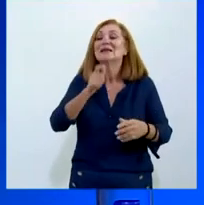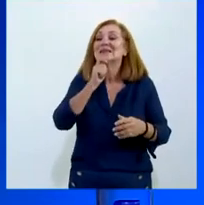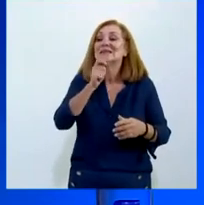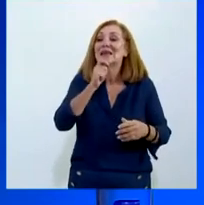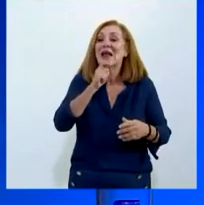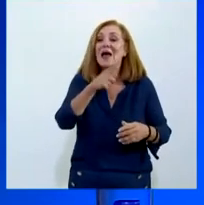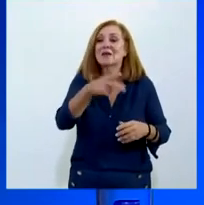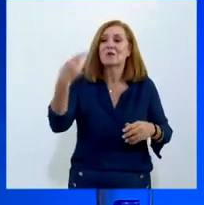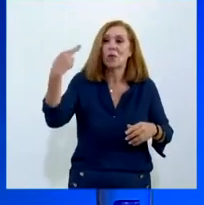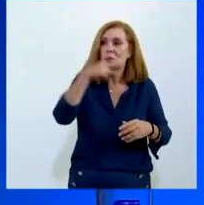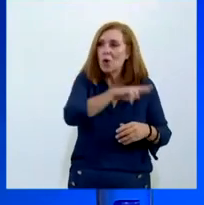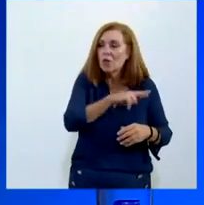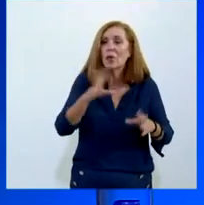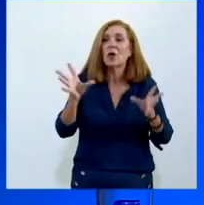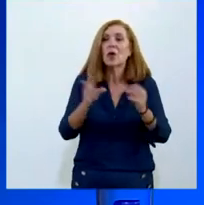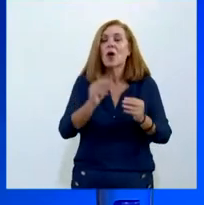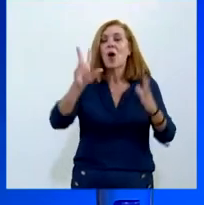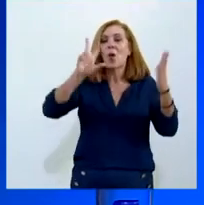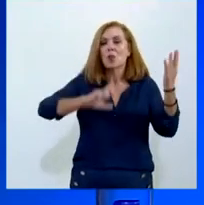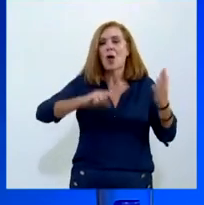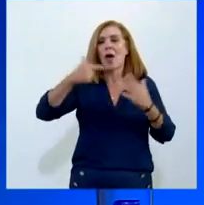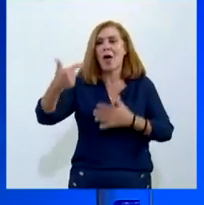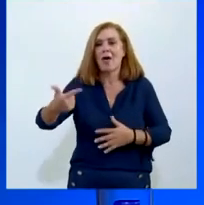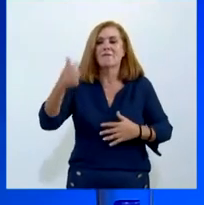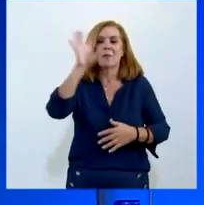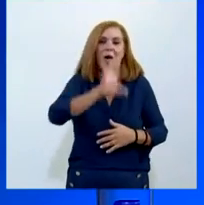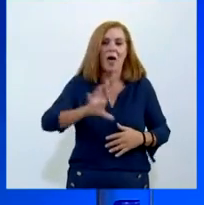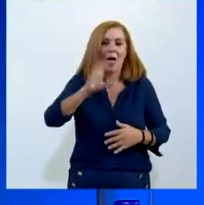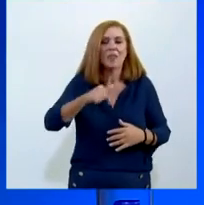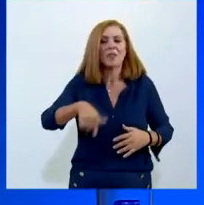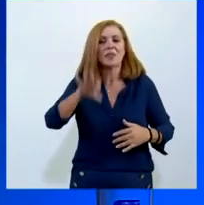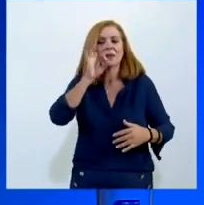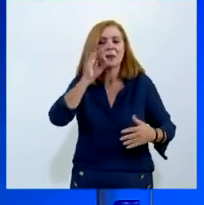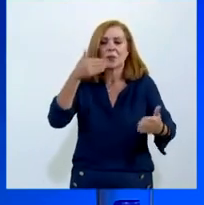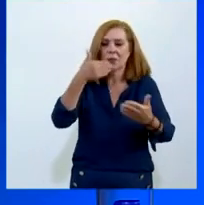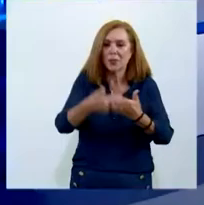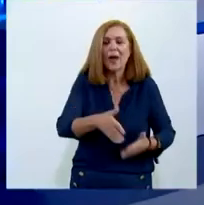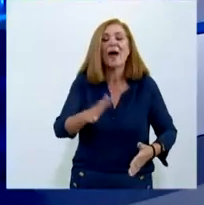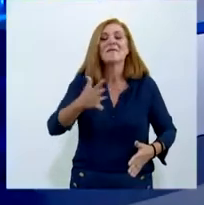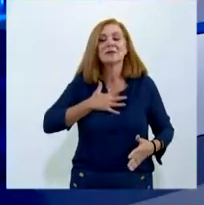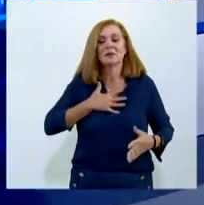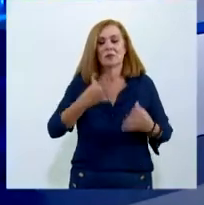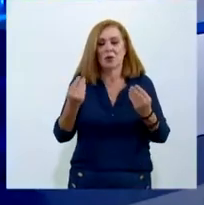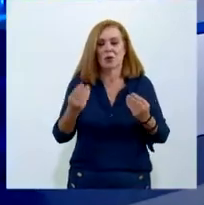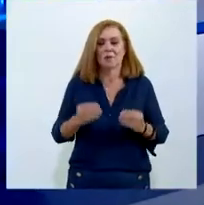τύπου του Πρωθυπουργού στο πλαίσιο της 87ης Διεθνούς Έκθεσης Θεσσαλονίκης. Ευχαριστούμε πολύ.